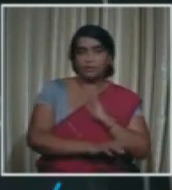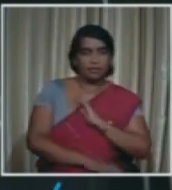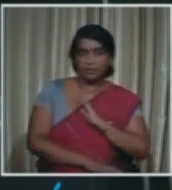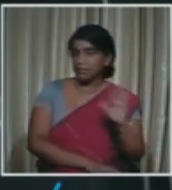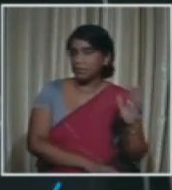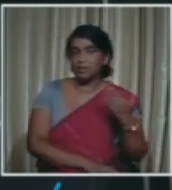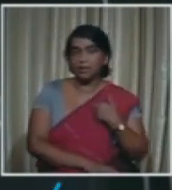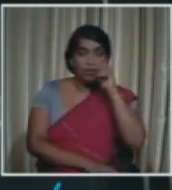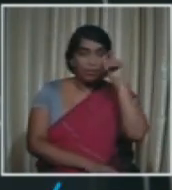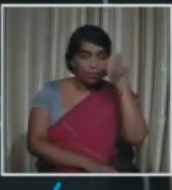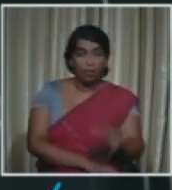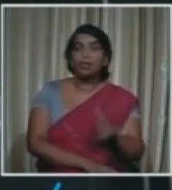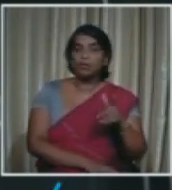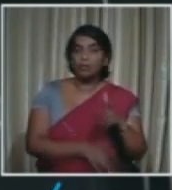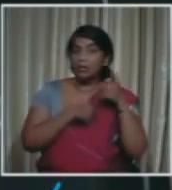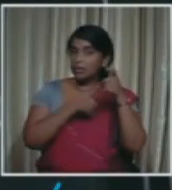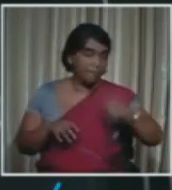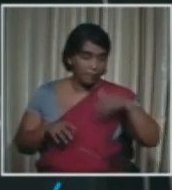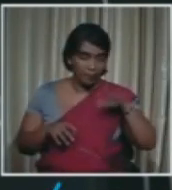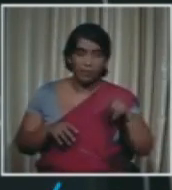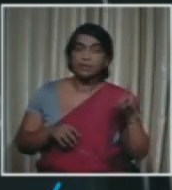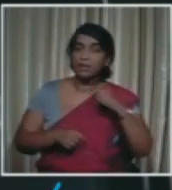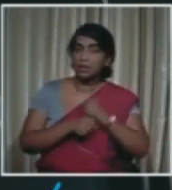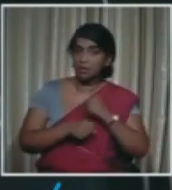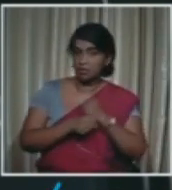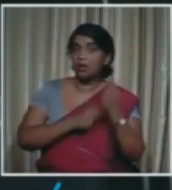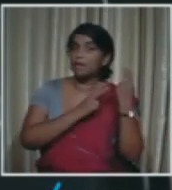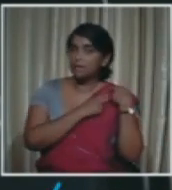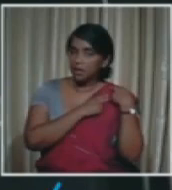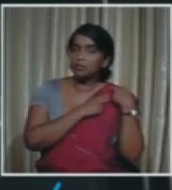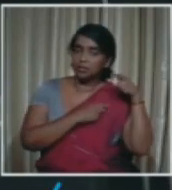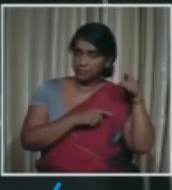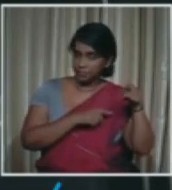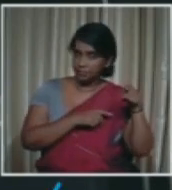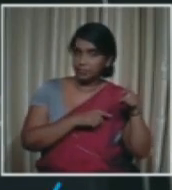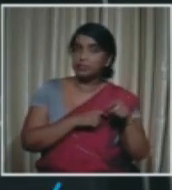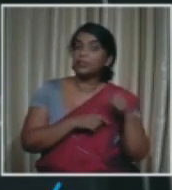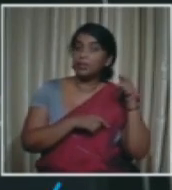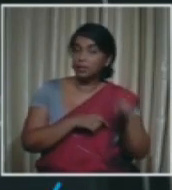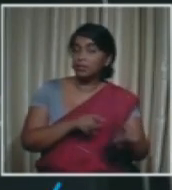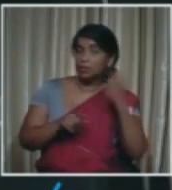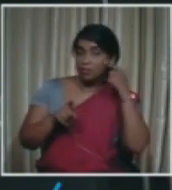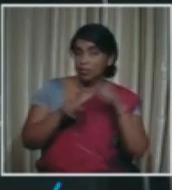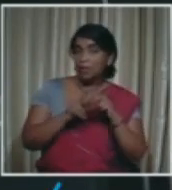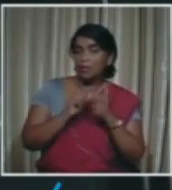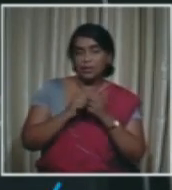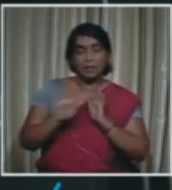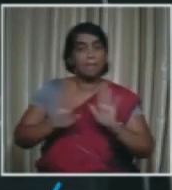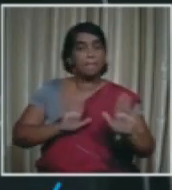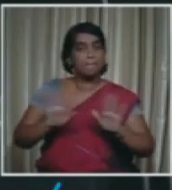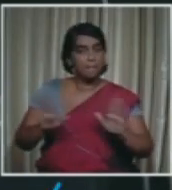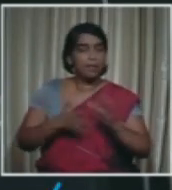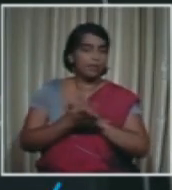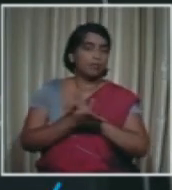නැහැ අපරාධකාරයෙකුටවත් පත්ුනේ නැහැ මගේ කාලේ රජයේ වගකීමක් සහ යුතුකමක් තිබෙනවා මේ තත්ත්වය සංසුන් කරන්න